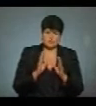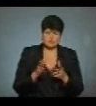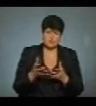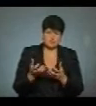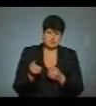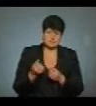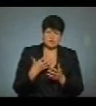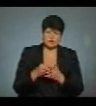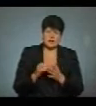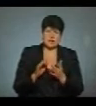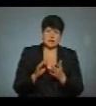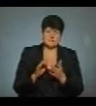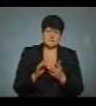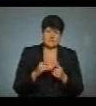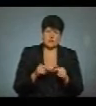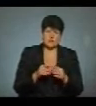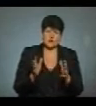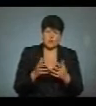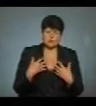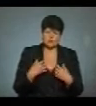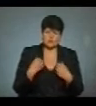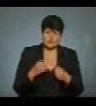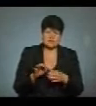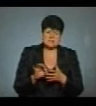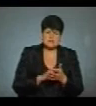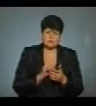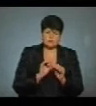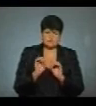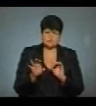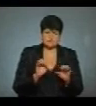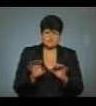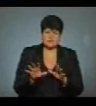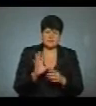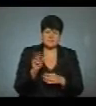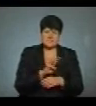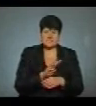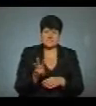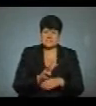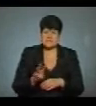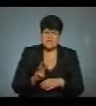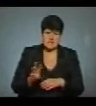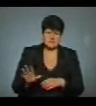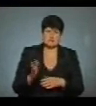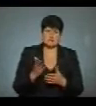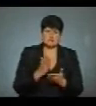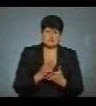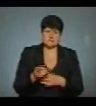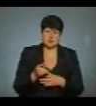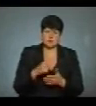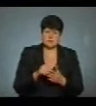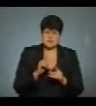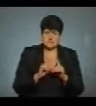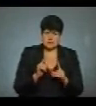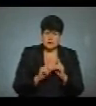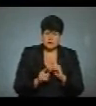на свою електронну скриньку відділ охорони здоров'я міської ради, який зразу буде розміщати цю інформацію на всіх сайтах, на всіх ресурсах, які є в Тернопільській міській